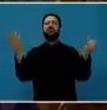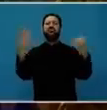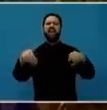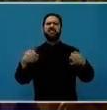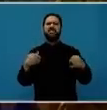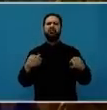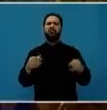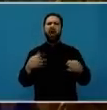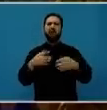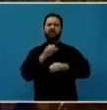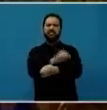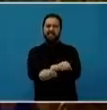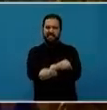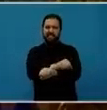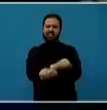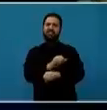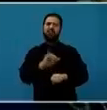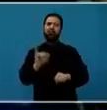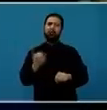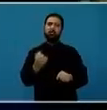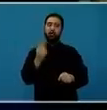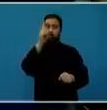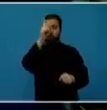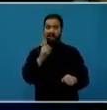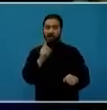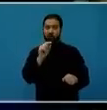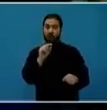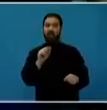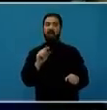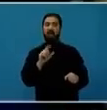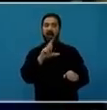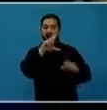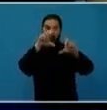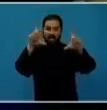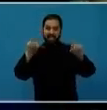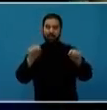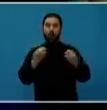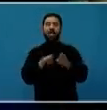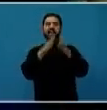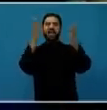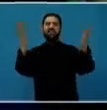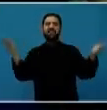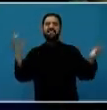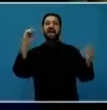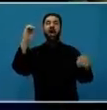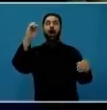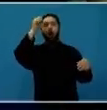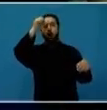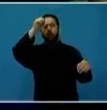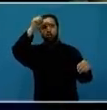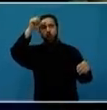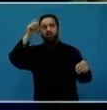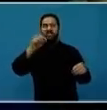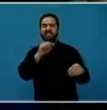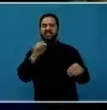anului 1963 și primul articol apărut în revista Ortodoxia purta numele de